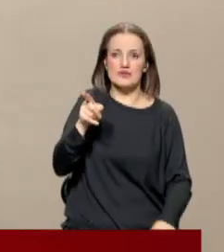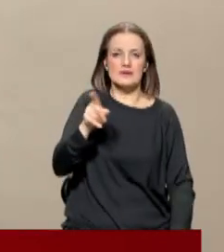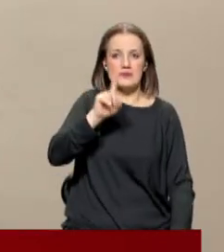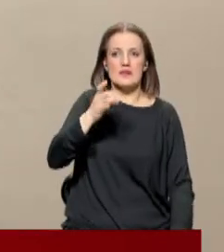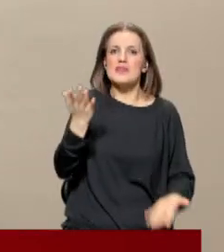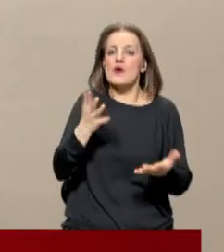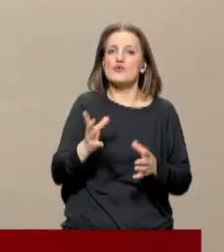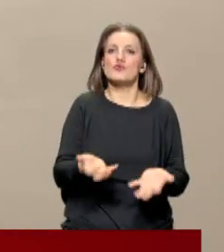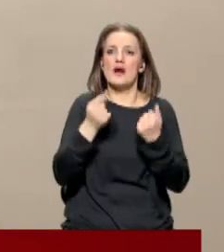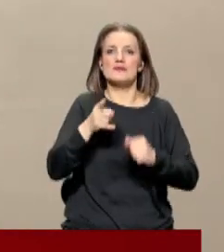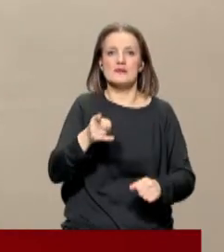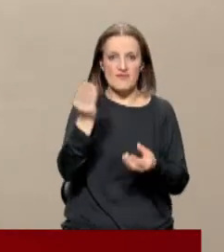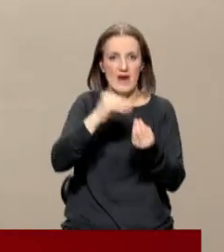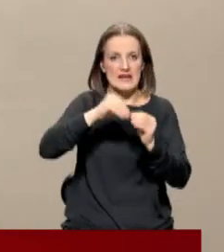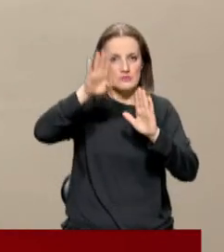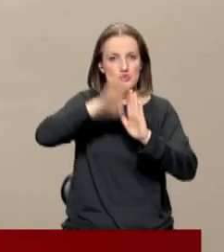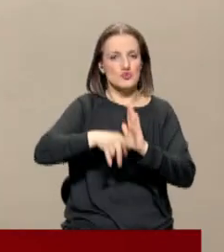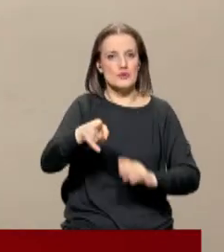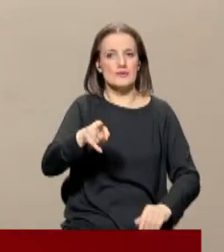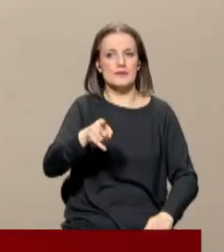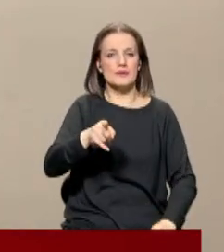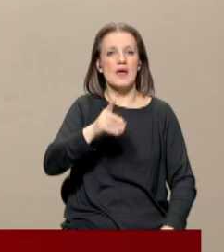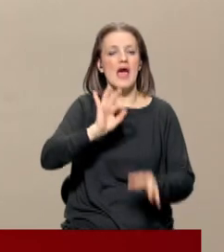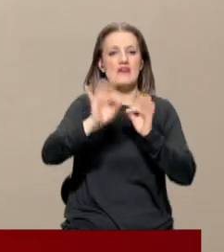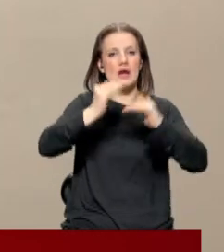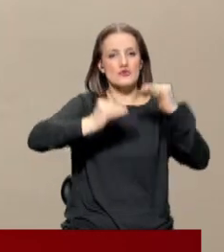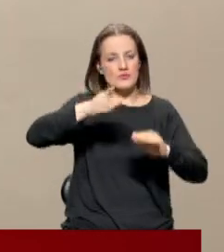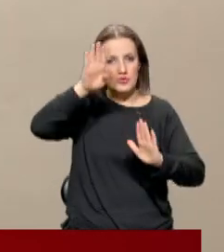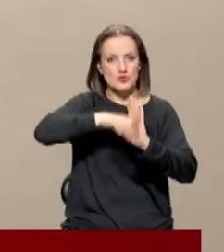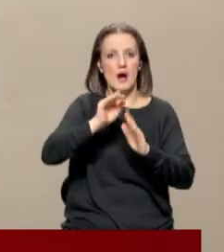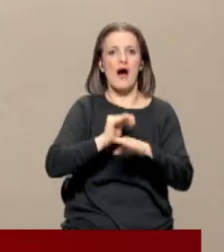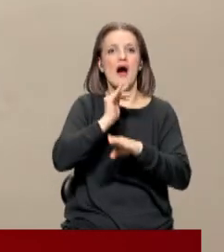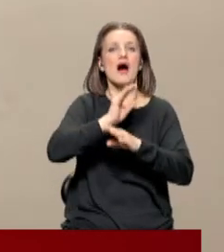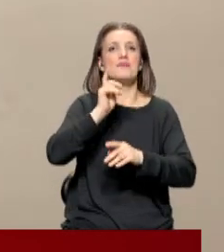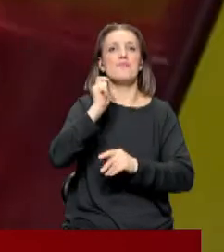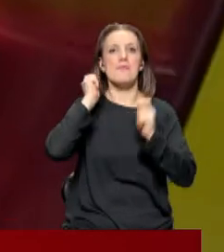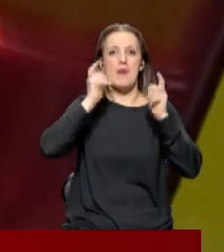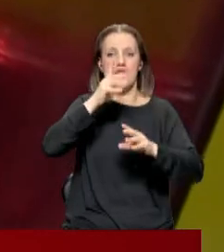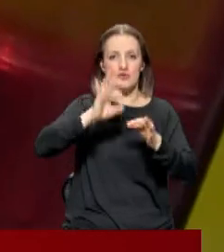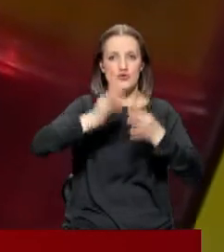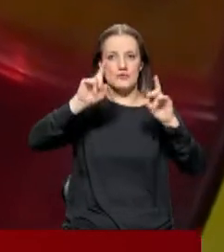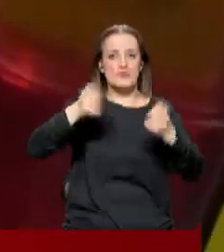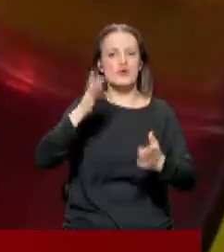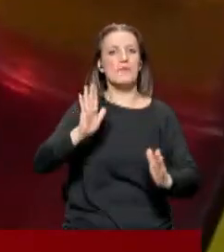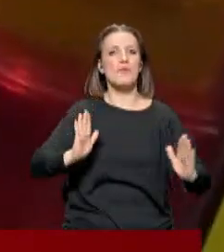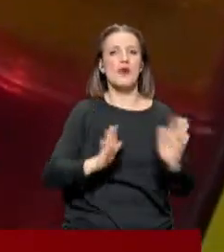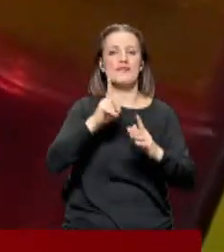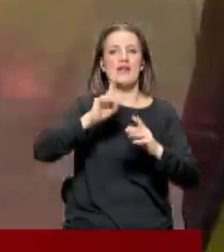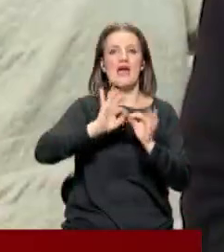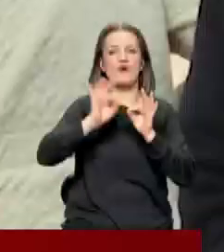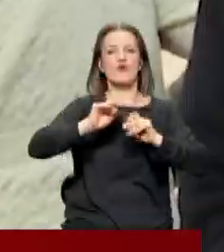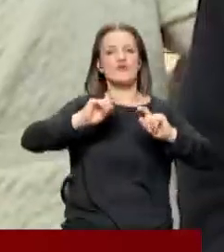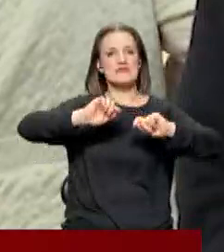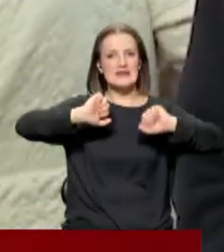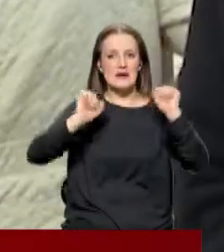neyi kurtardınız? Faizi mi düşürdünüz? Enflasyonu mu düşürdünüz? Hayat pahalılığına çözüm mü getirdiniz? Muhalefetin ekonomik kriz,